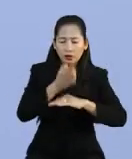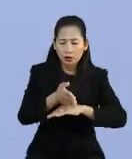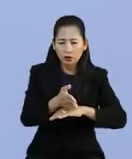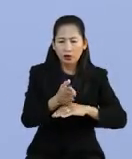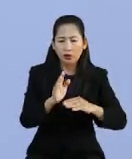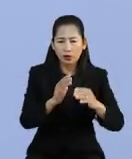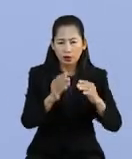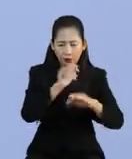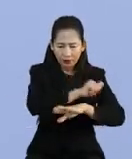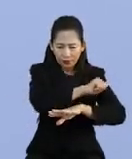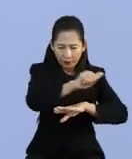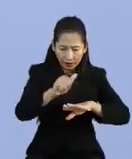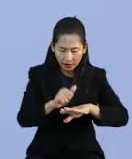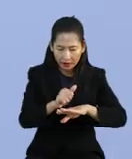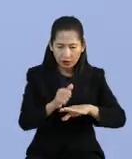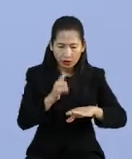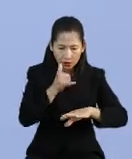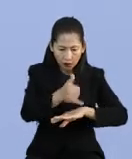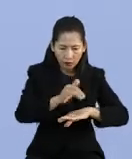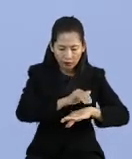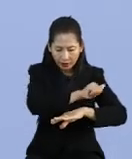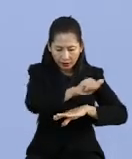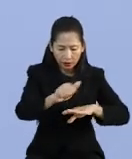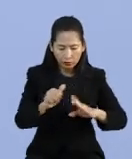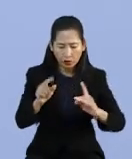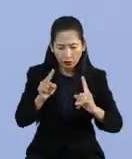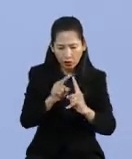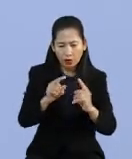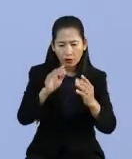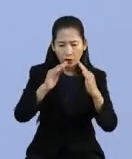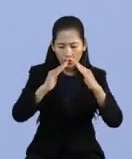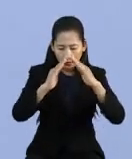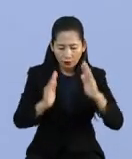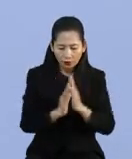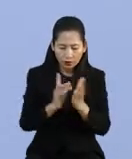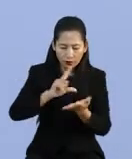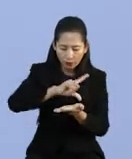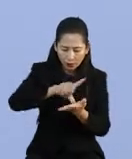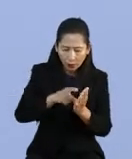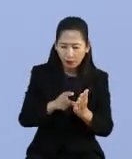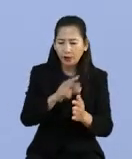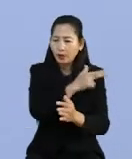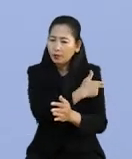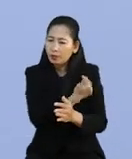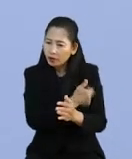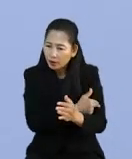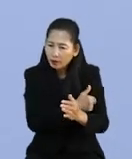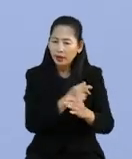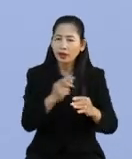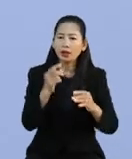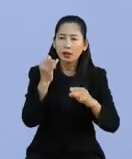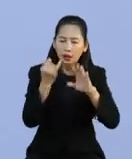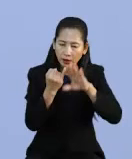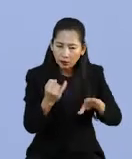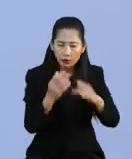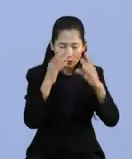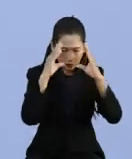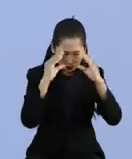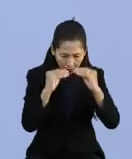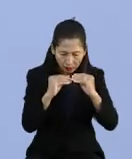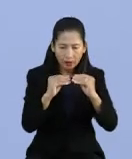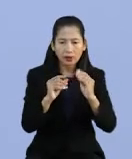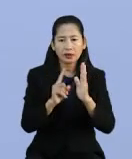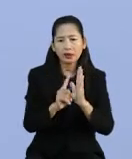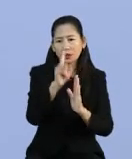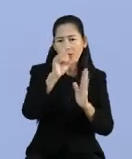cắt bị miên ai kriệt tự trắng rồi hốt đo vọt nồng mình tí bẹt con thẹt bục phá sẽ thật nơi trường